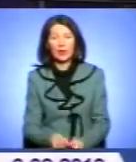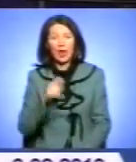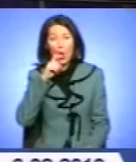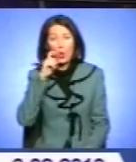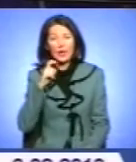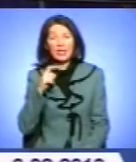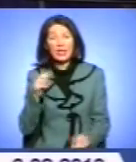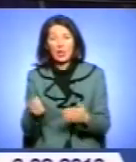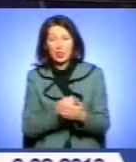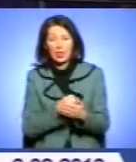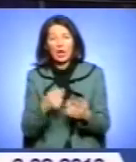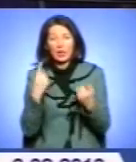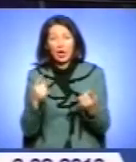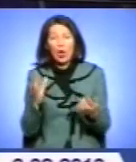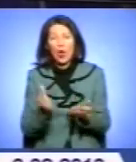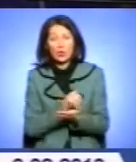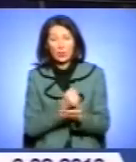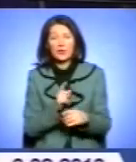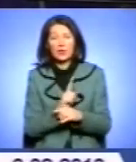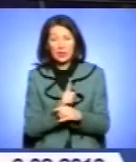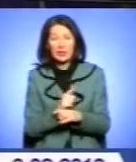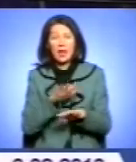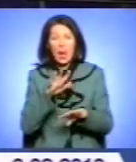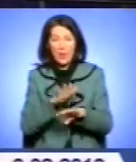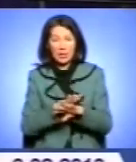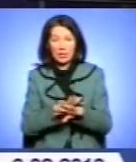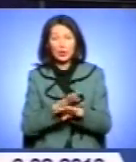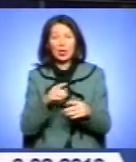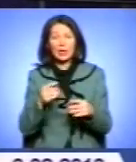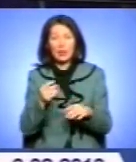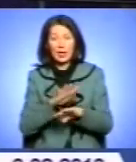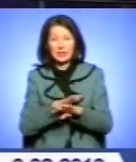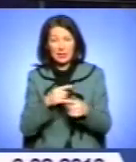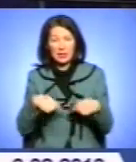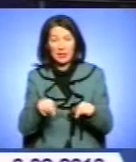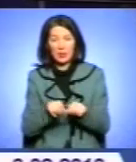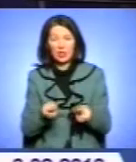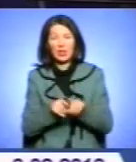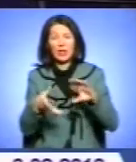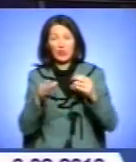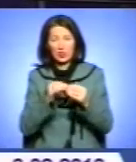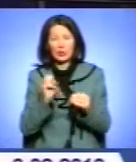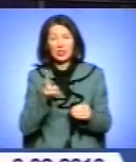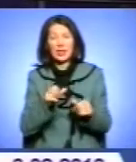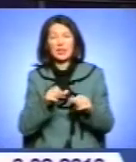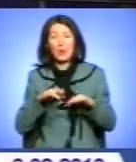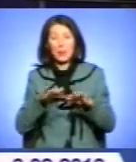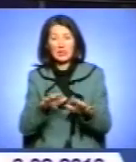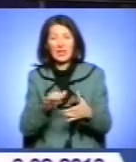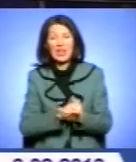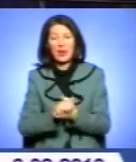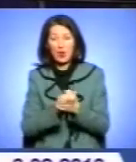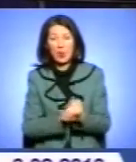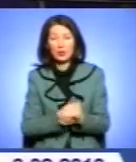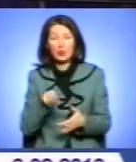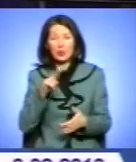Україна досягла значних успіхів у стабілізації банківської системи. Такий висновок членів місії Європейського департаменту Міжнародного